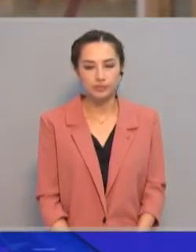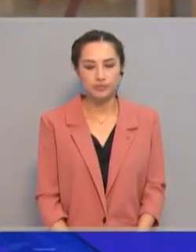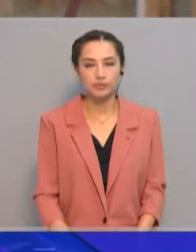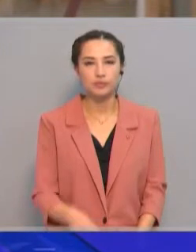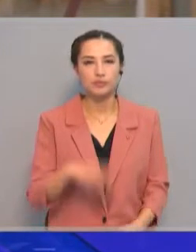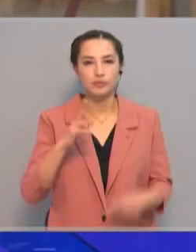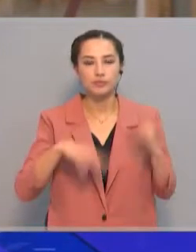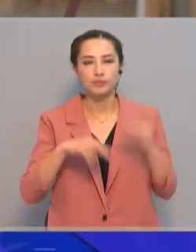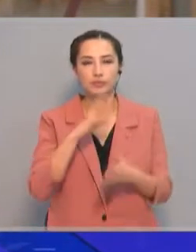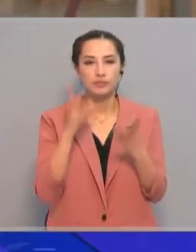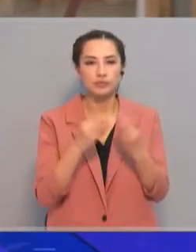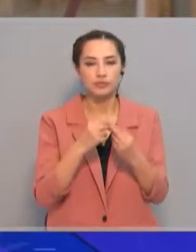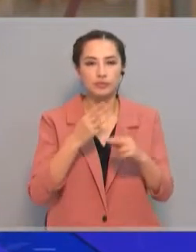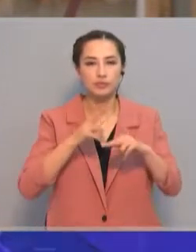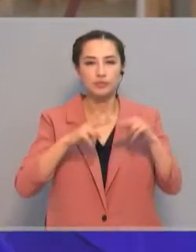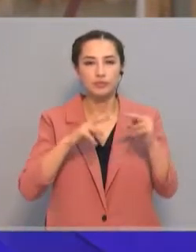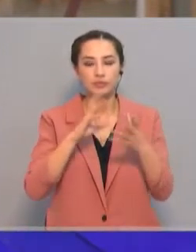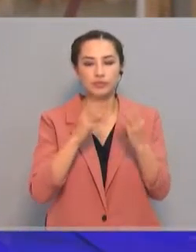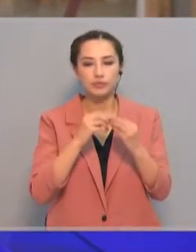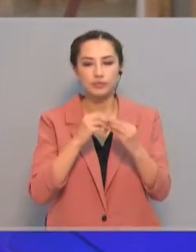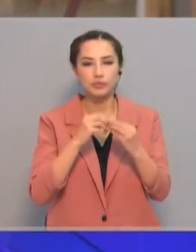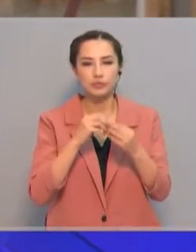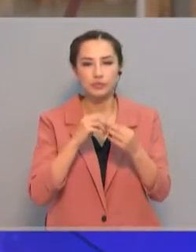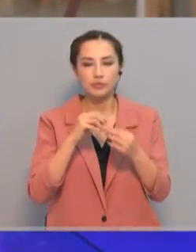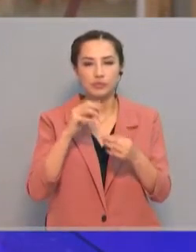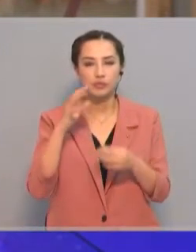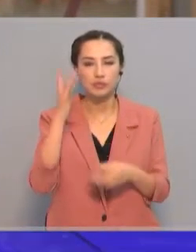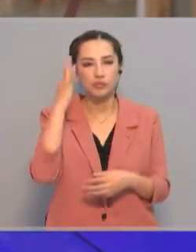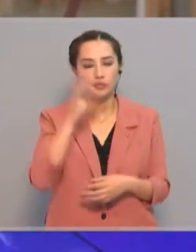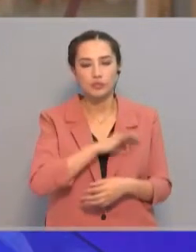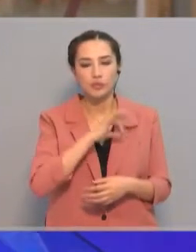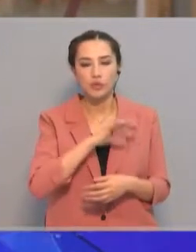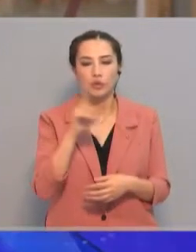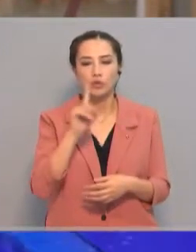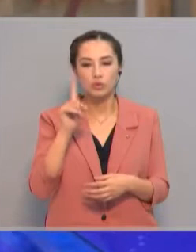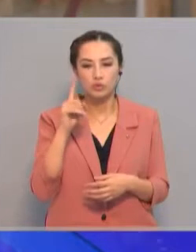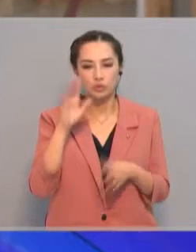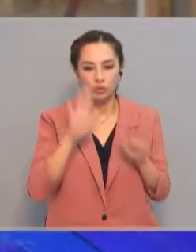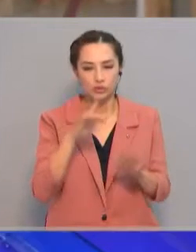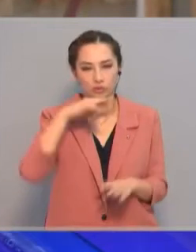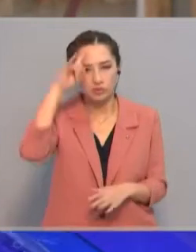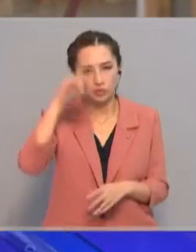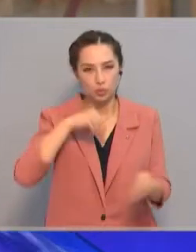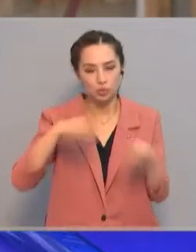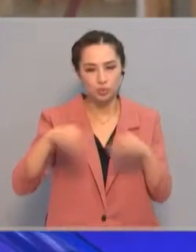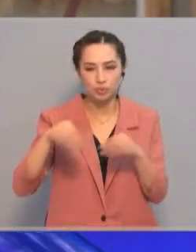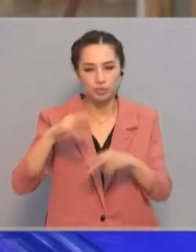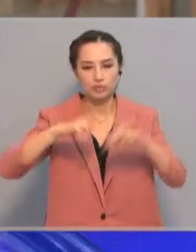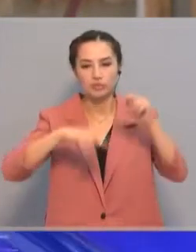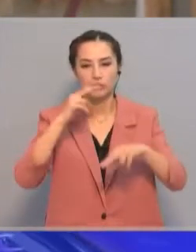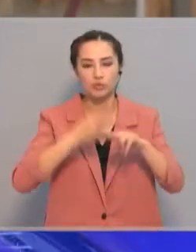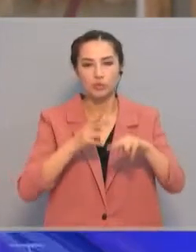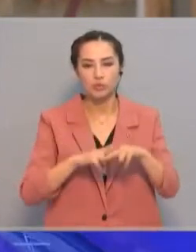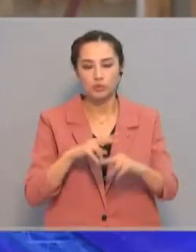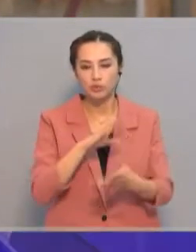При строительстве мы стараемся использовать продукцию отечественных производителей. Мы гарантируем качественное выполнение строительных работ.